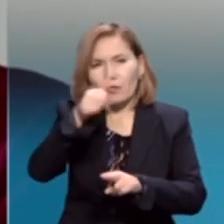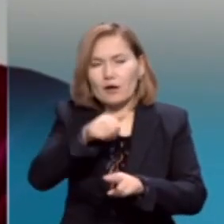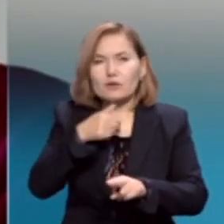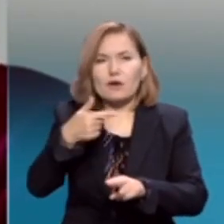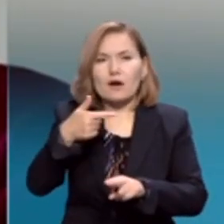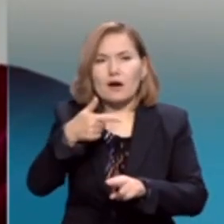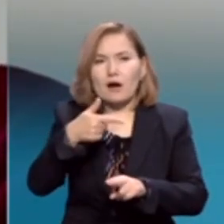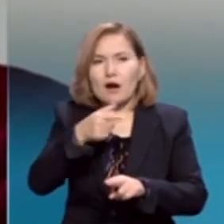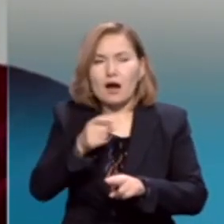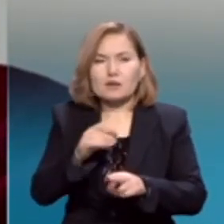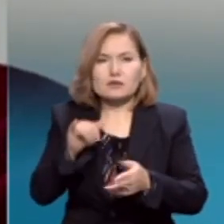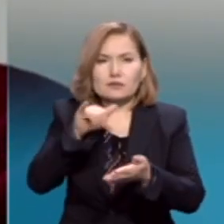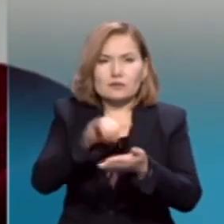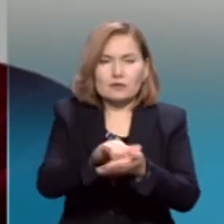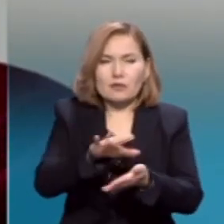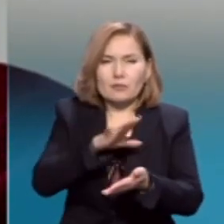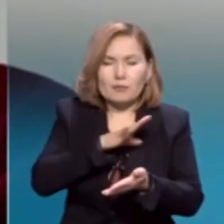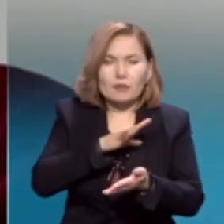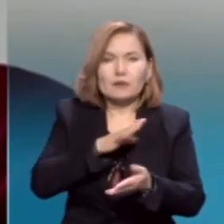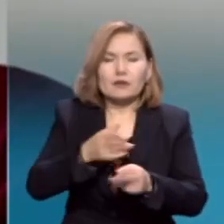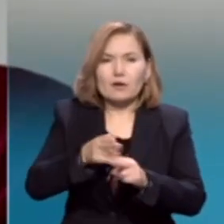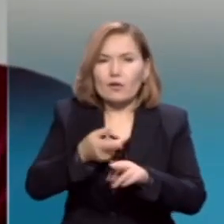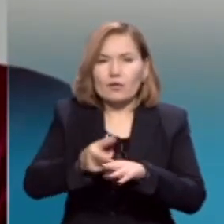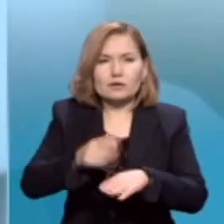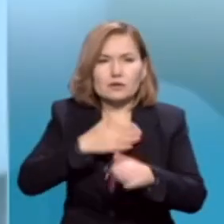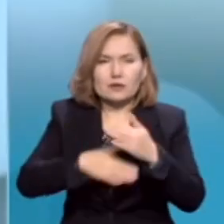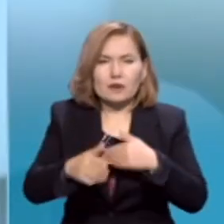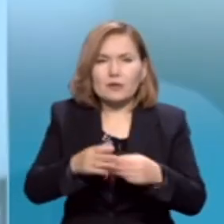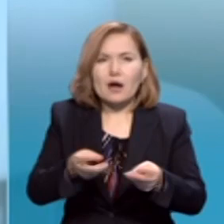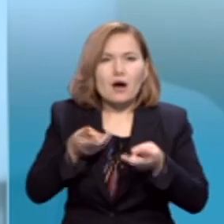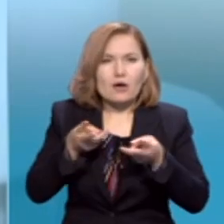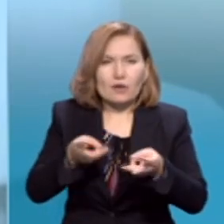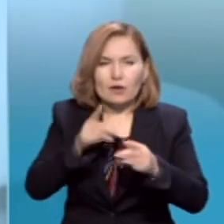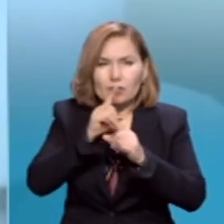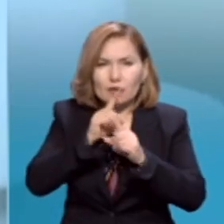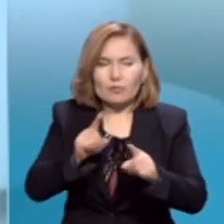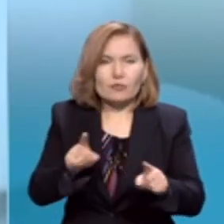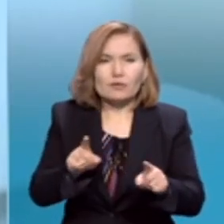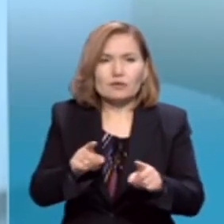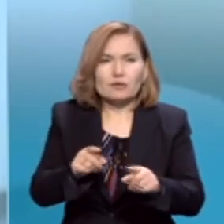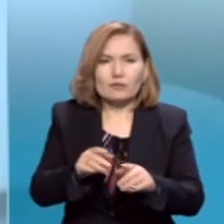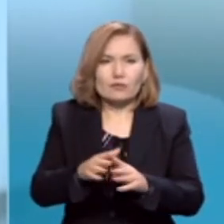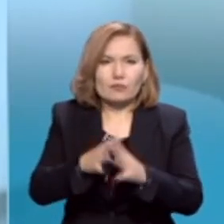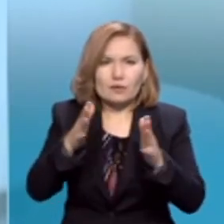Ағашты алған жоқ, газды қосамыз, қуанып жатыр бәрі. Бәрі рахмет айтып жатыр.